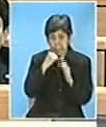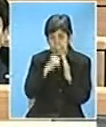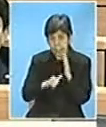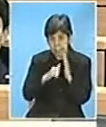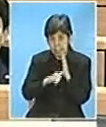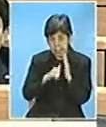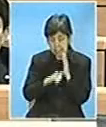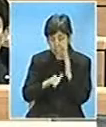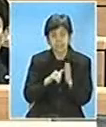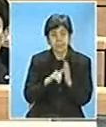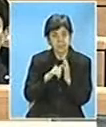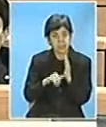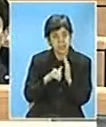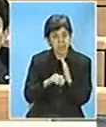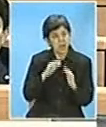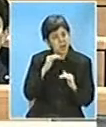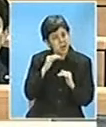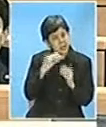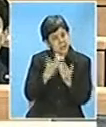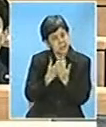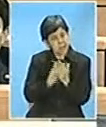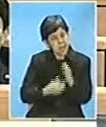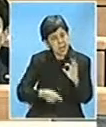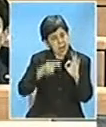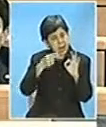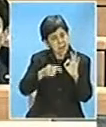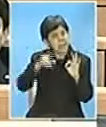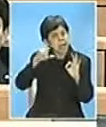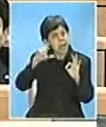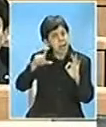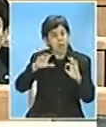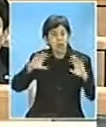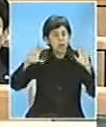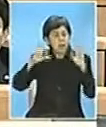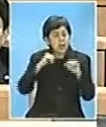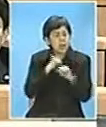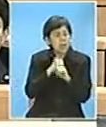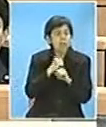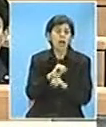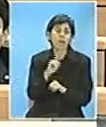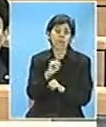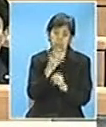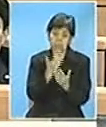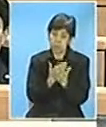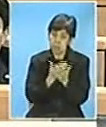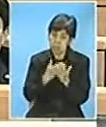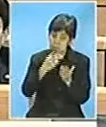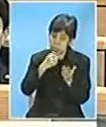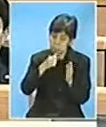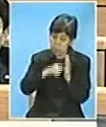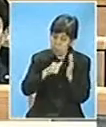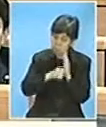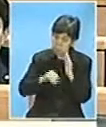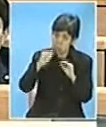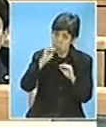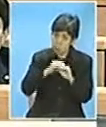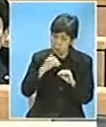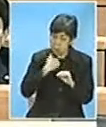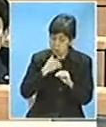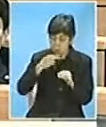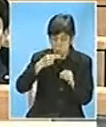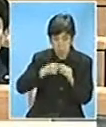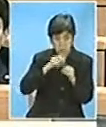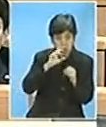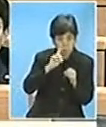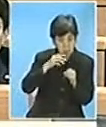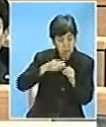น้ำมันดีเซลไปแล้วถึง 90,000 ล้านบาทนะครับรัฐบาลมีนโยบายที่จะปรับขึ้นภาษีสรรพสามิตทั้งน้ำมันดีเซลและเบ